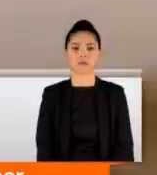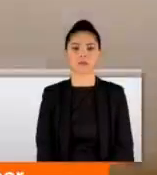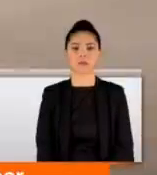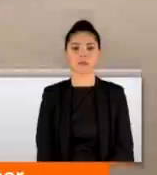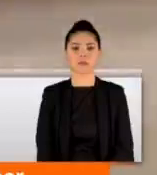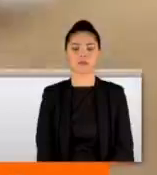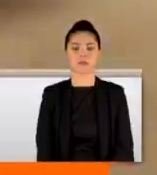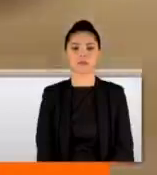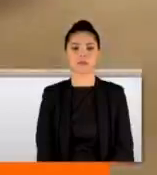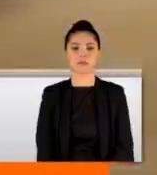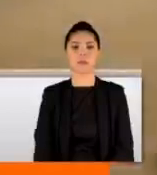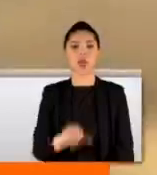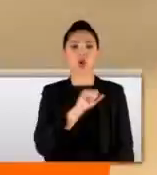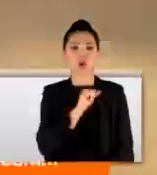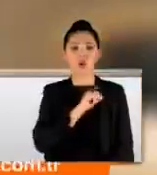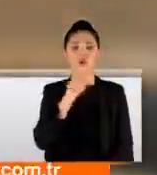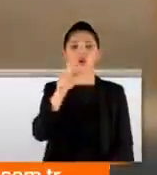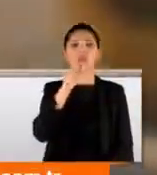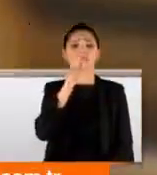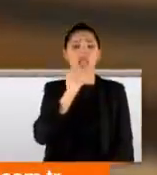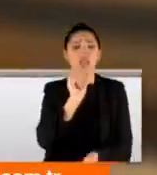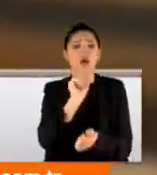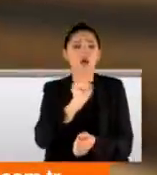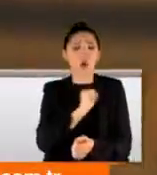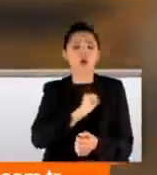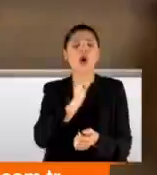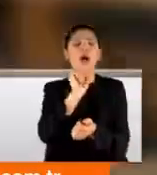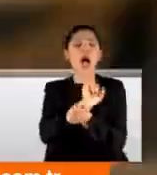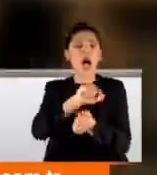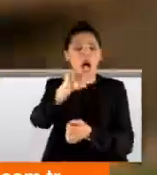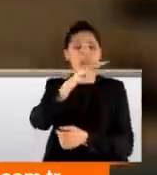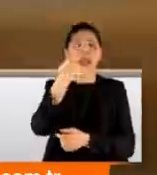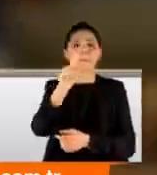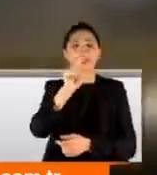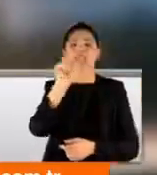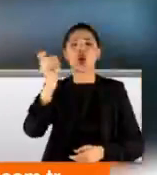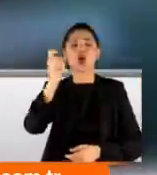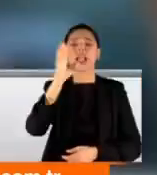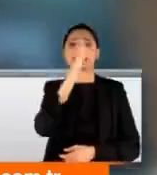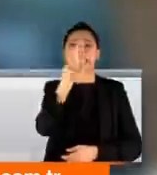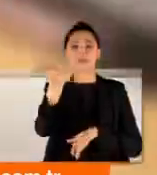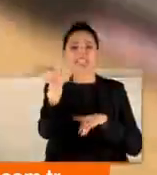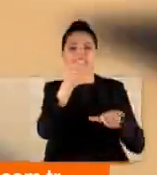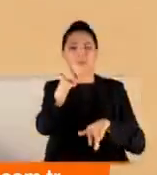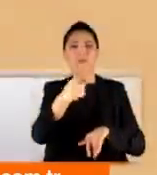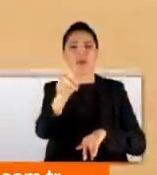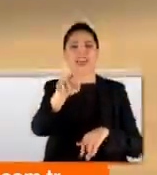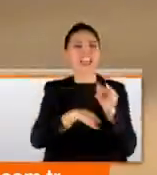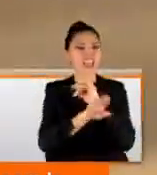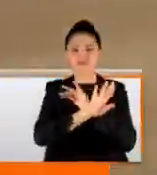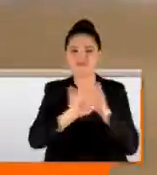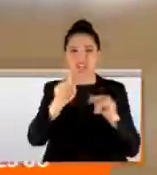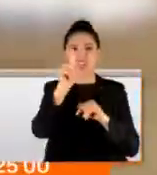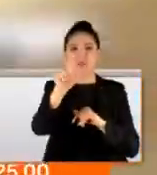ya. Korkudan sesi titreyen aile 1999'da İzmit'teki deprem faciasını yaşamıştı. Kayda